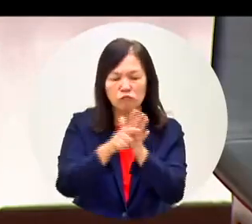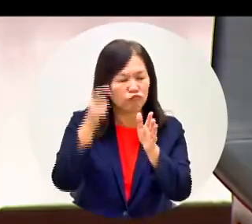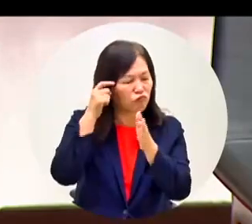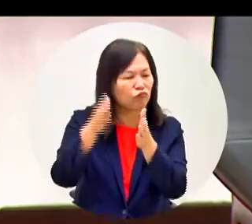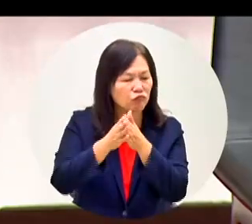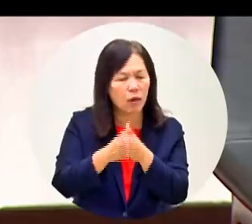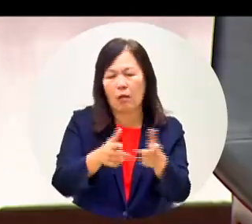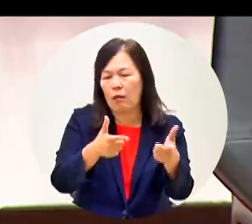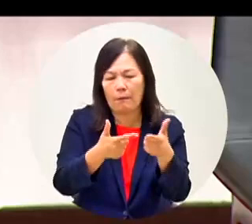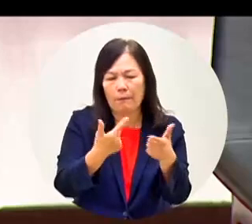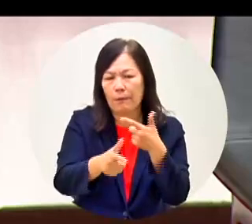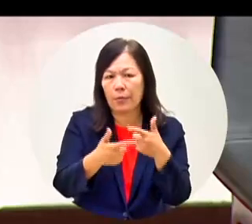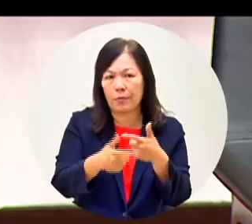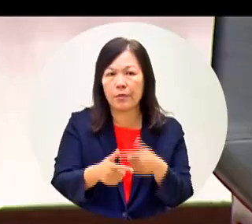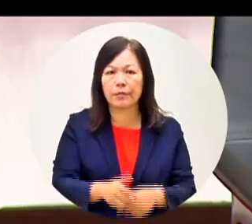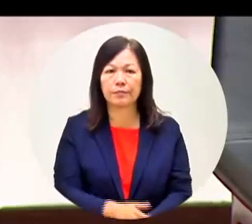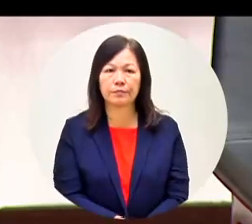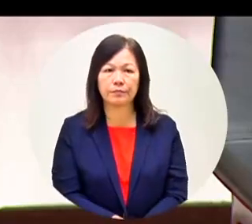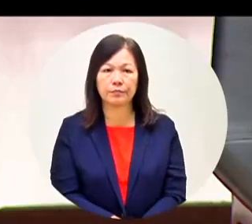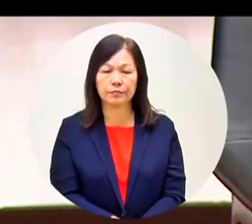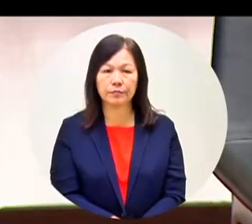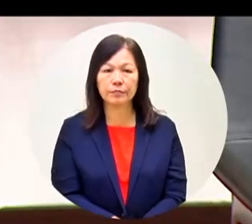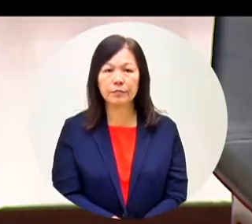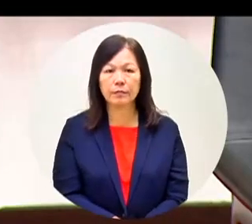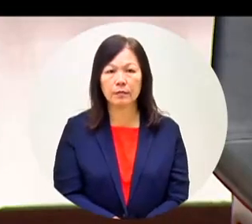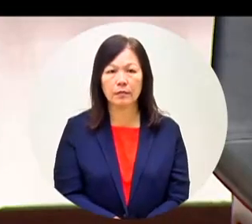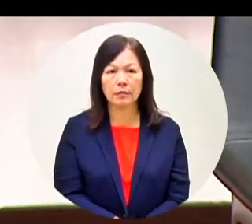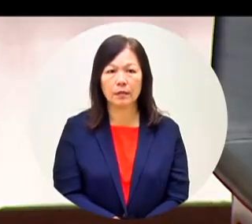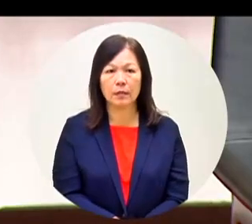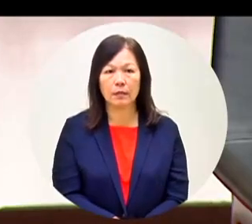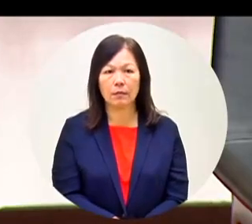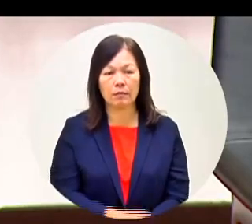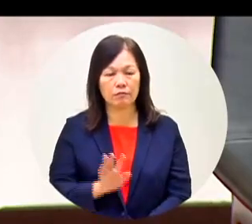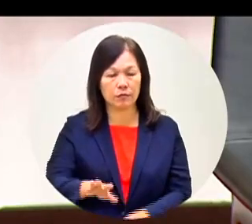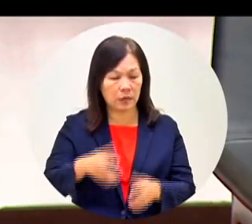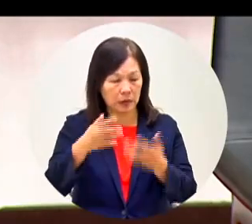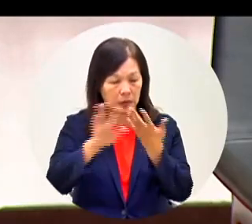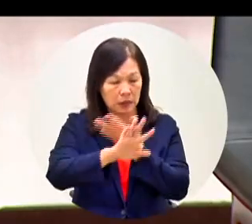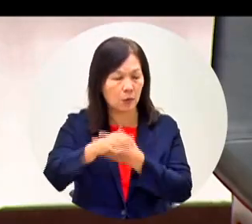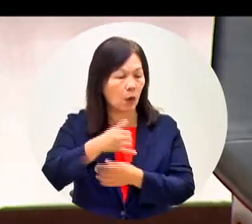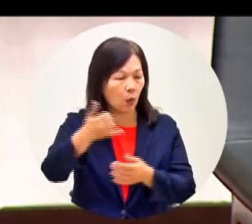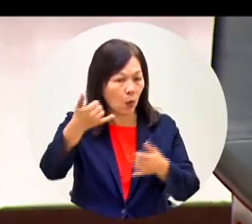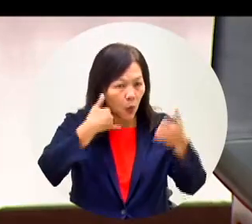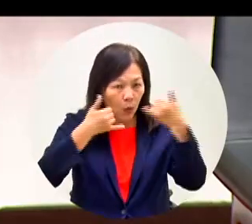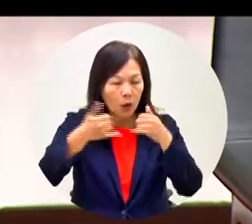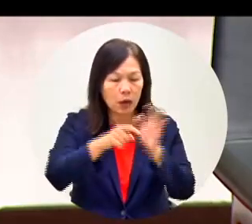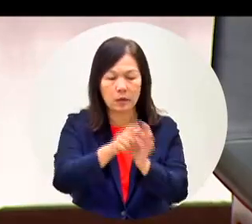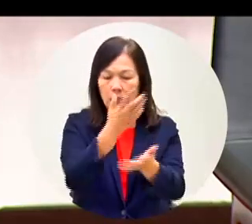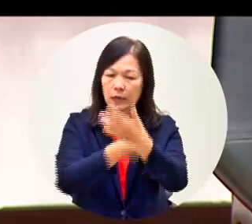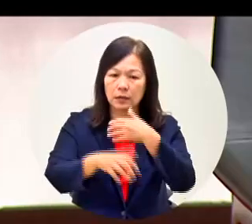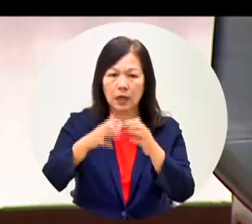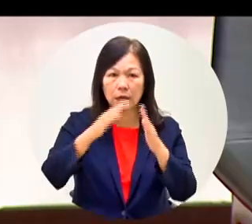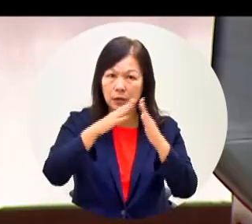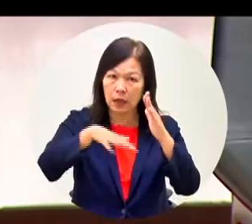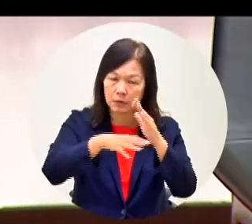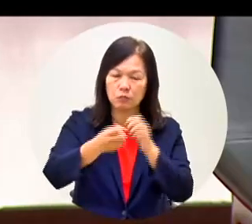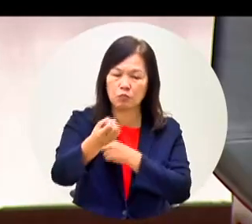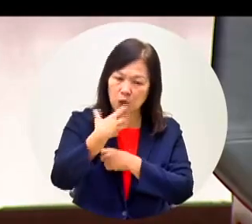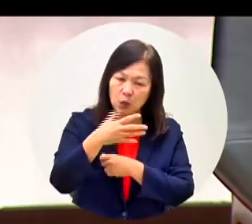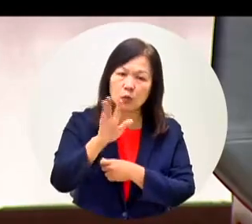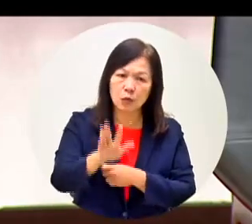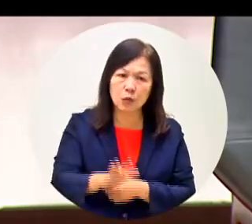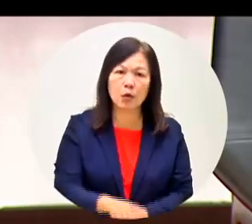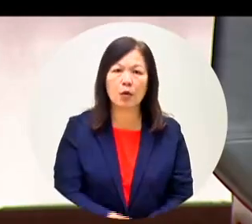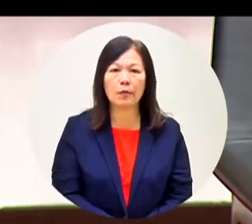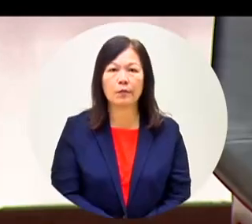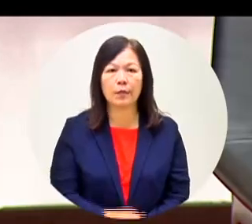外本席也接到了许多的这些身障家庭跟本席反映，高雄是不是也可以像国外或